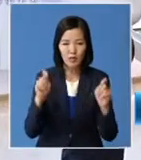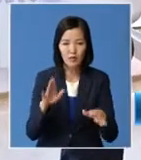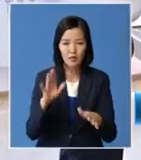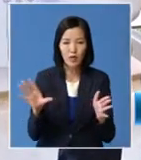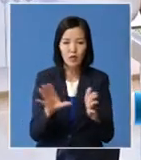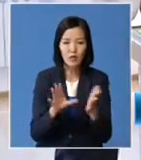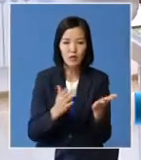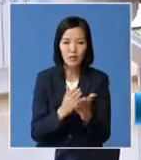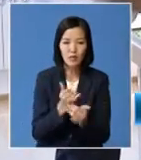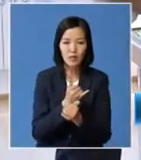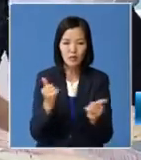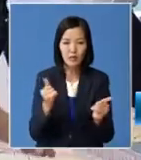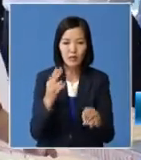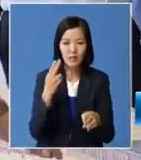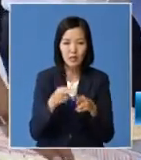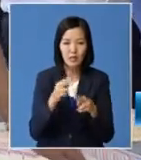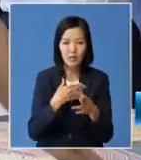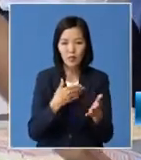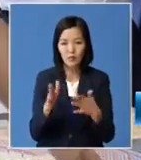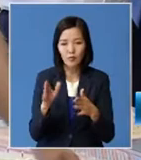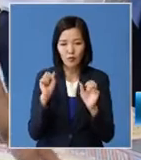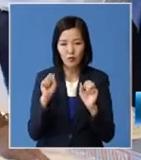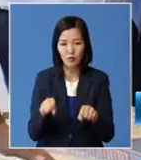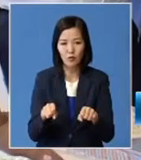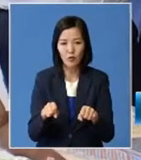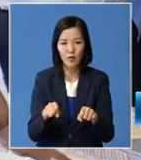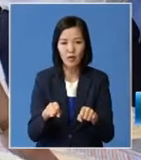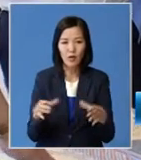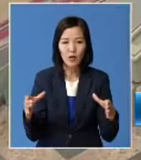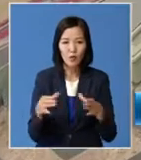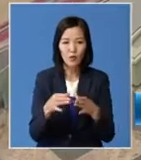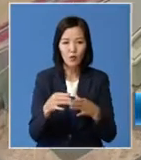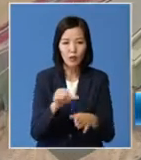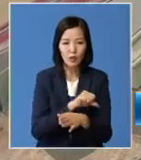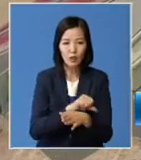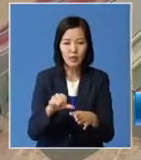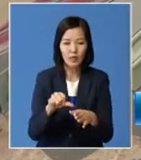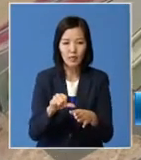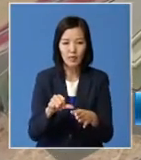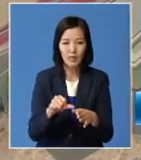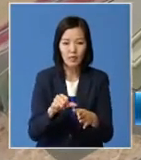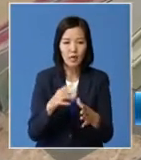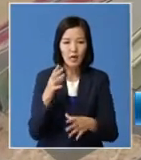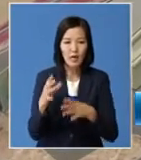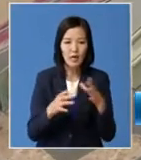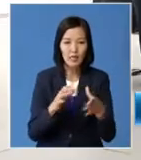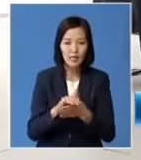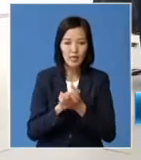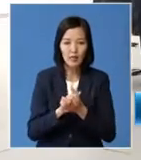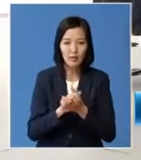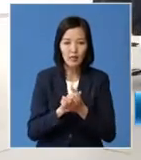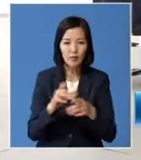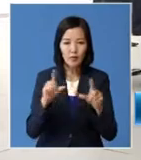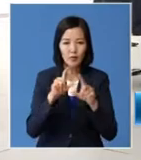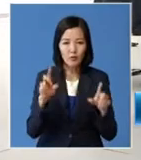қызмет кедендегі келеңсіздіктерді жоюға мүмкіндік берген. Мониторинг топ өкілдері шекара маңы халықаралық ынтымақтастық орталығына барғанда осындай